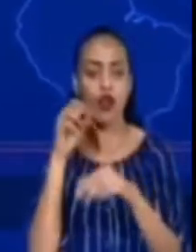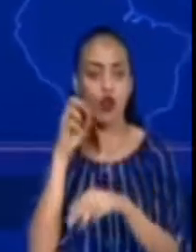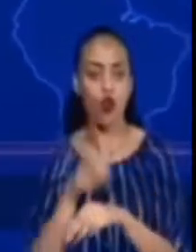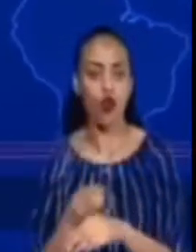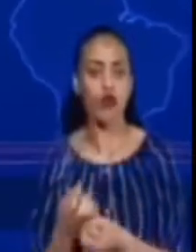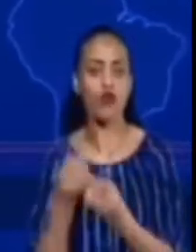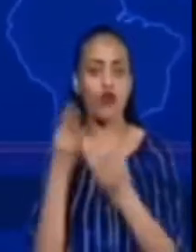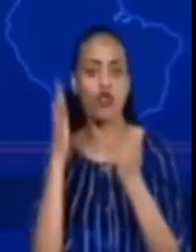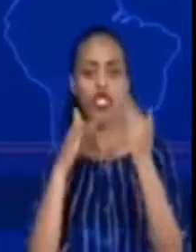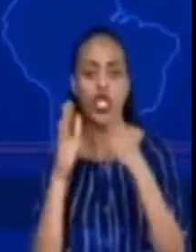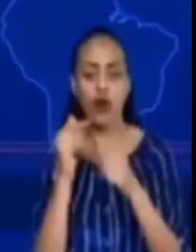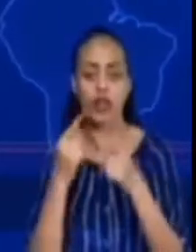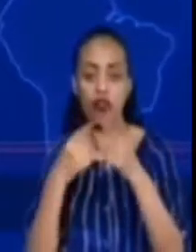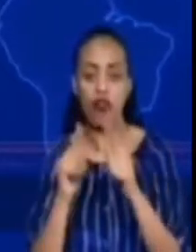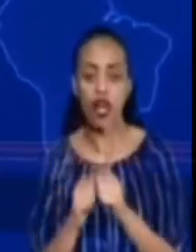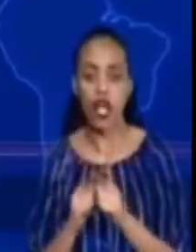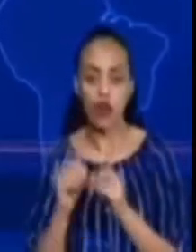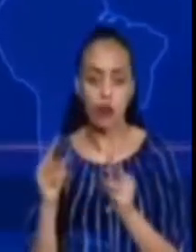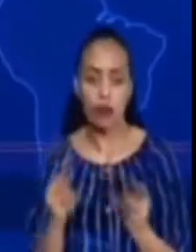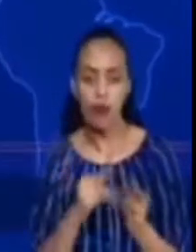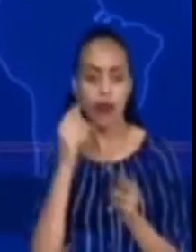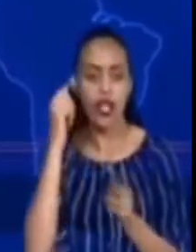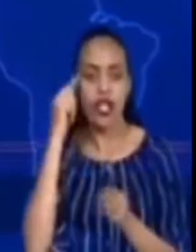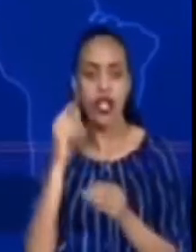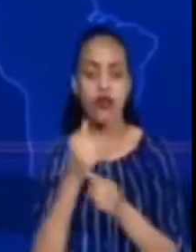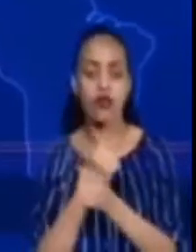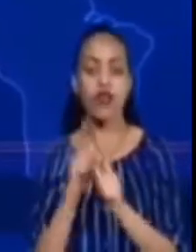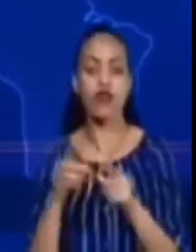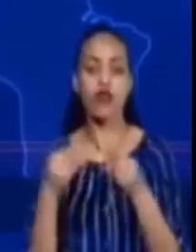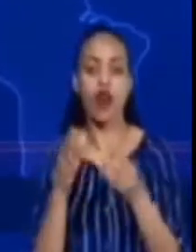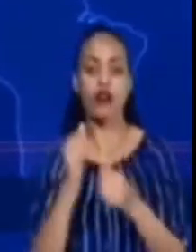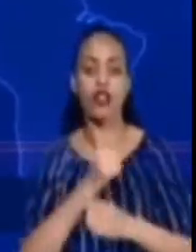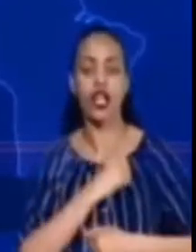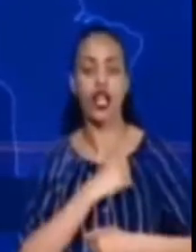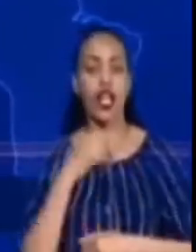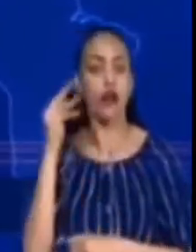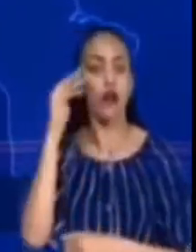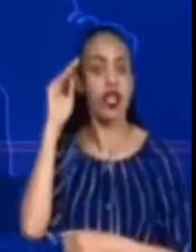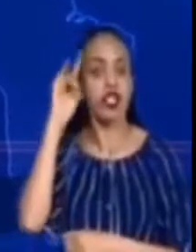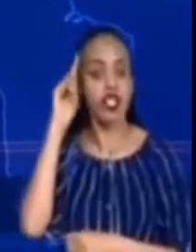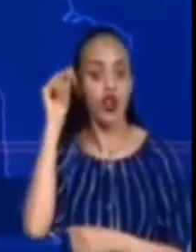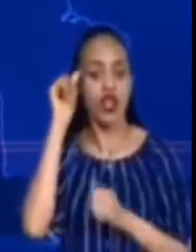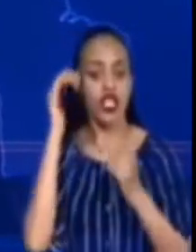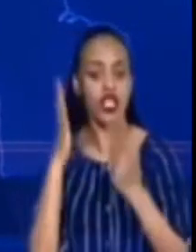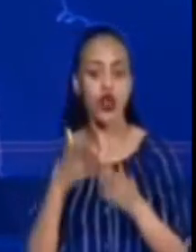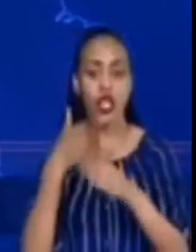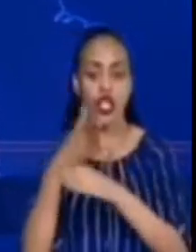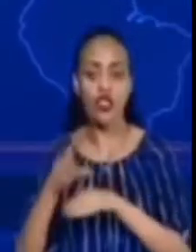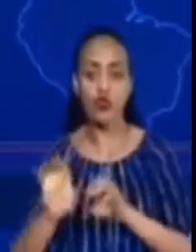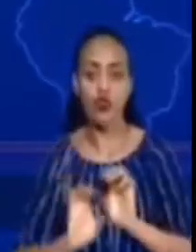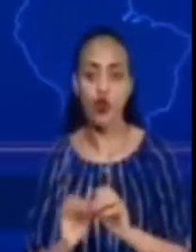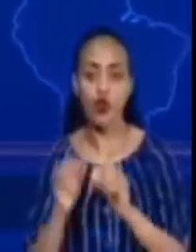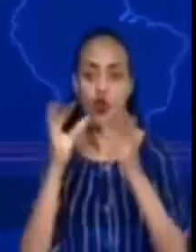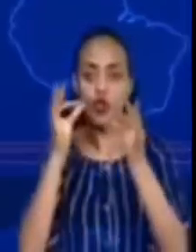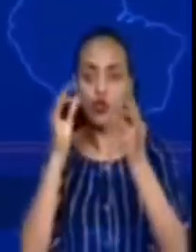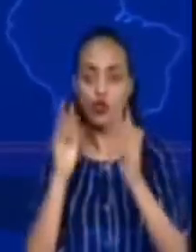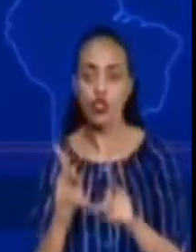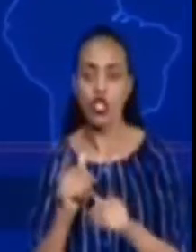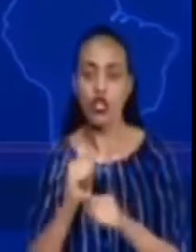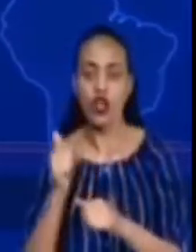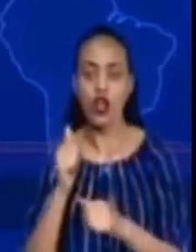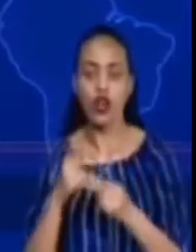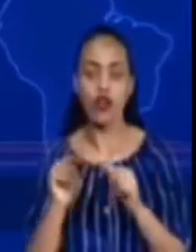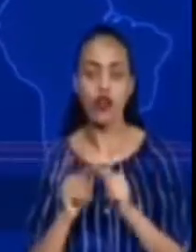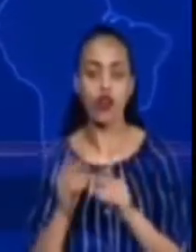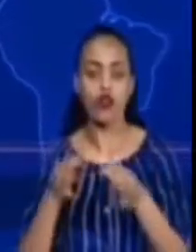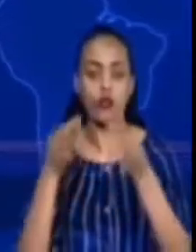ጠላ የጠጣ ጠጅ የጠጣ ሲፈልግ ጂንስ የለበሰ ሲፈልግ ጸጉሩን ፍሪዝ አድርጎ ሲፈልግ ጥቁር መነጽር ለብሶ